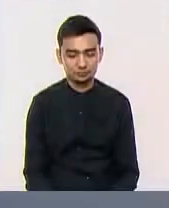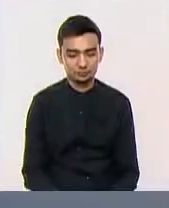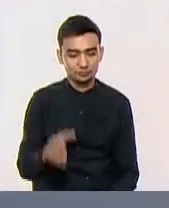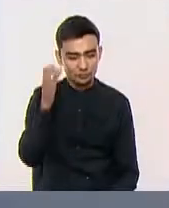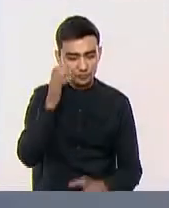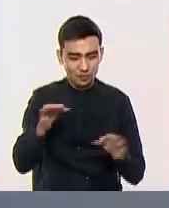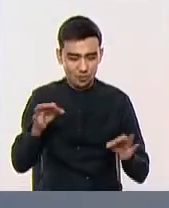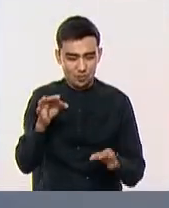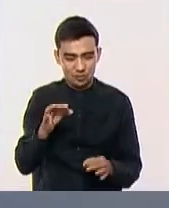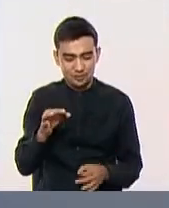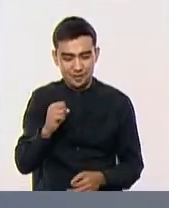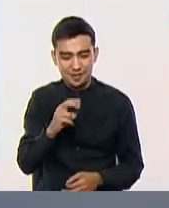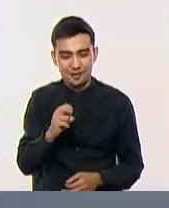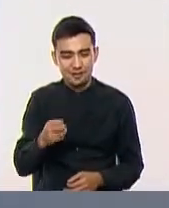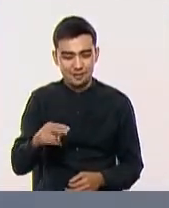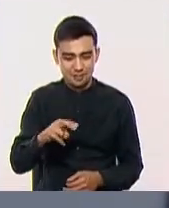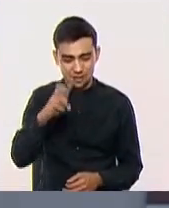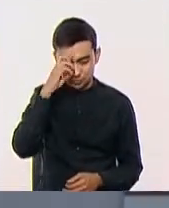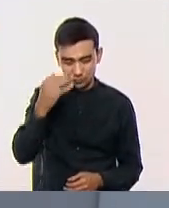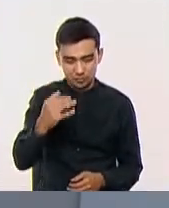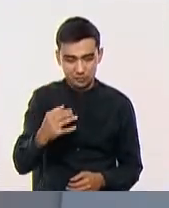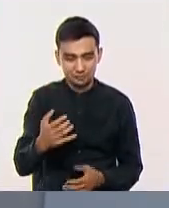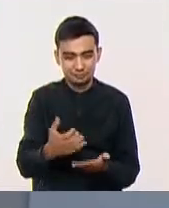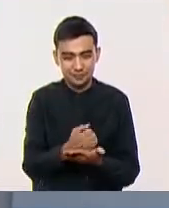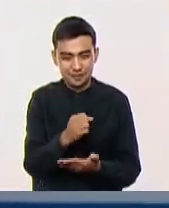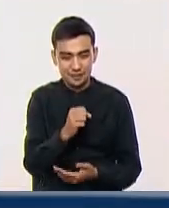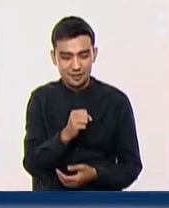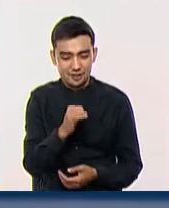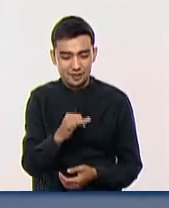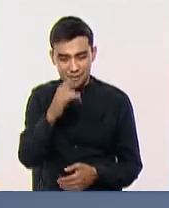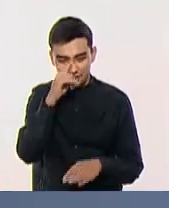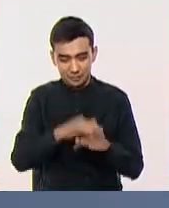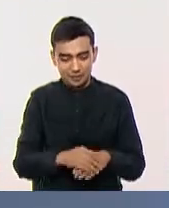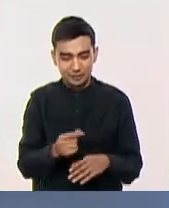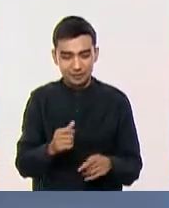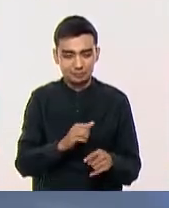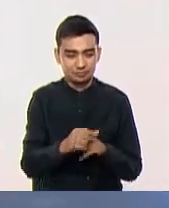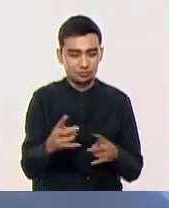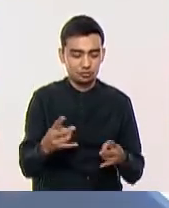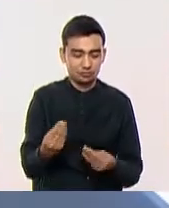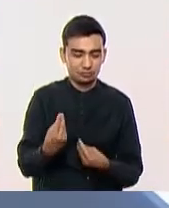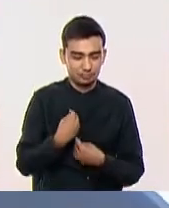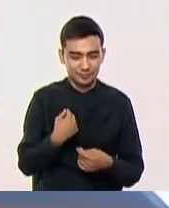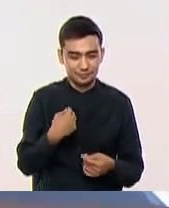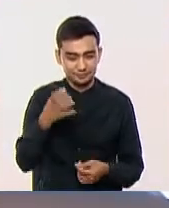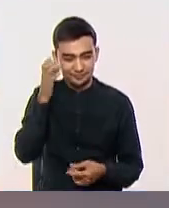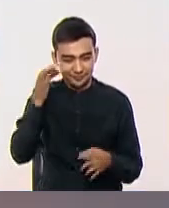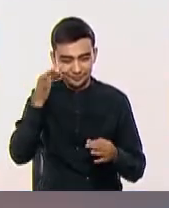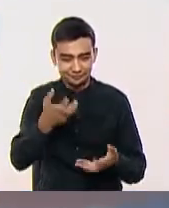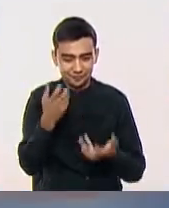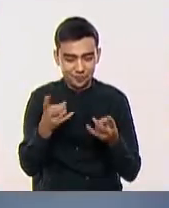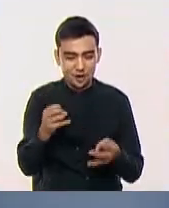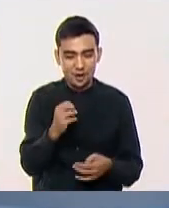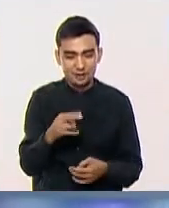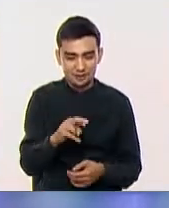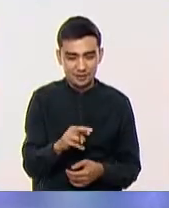Ғалымдар ұлттық ғылым академиясы мемлекеттік мәртебе алып, үкімет есебінен қаржыландырылуға жеттеп отыр. Олар ғылым ордасының